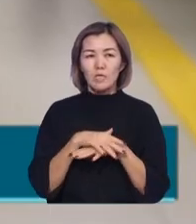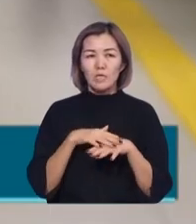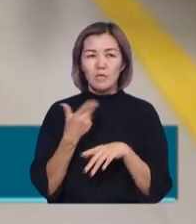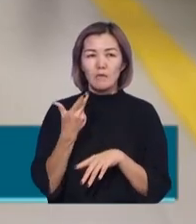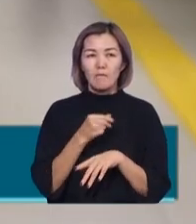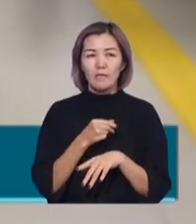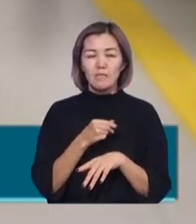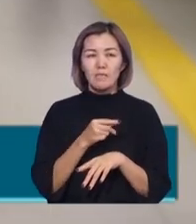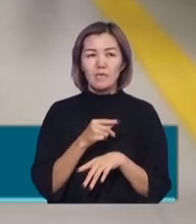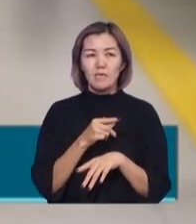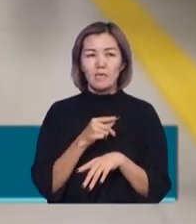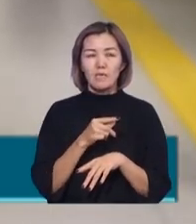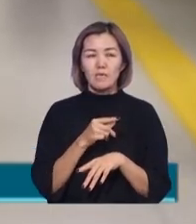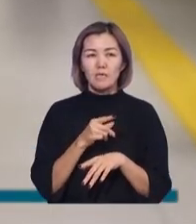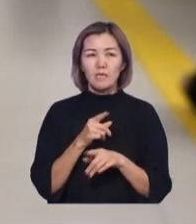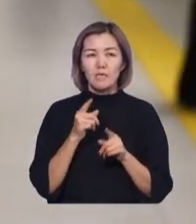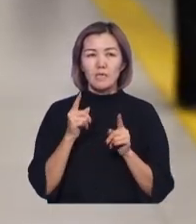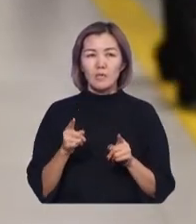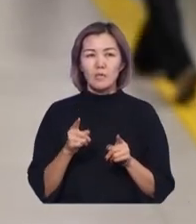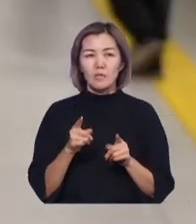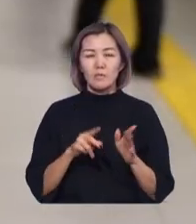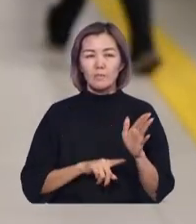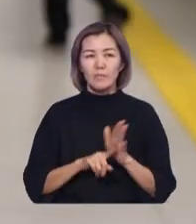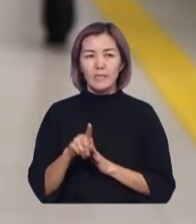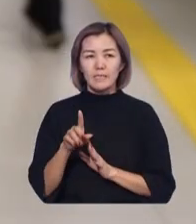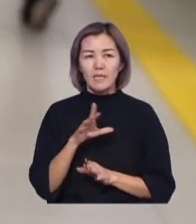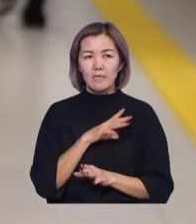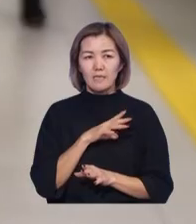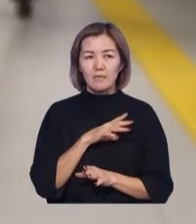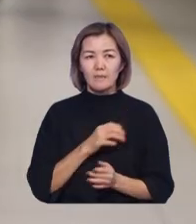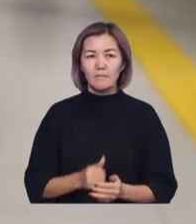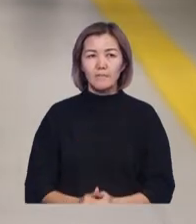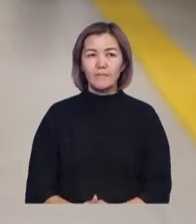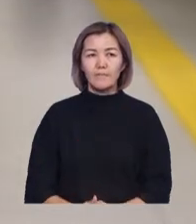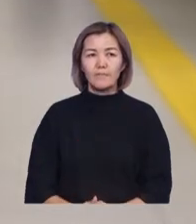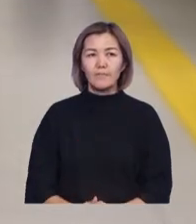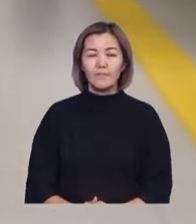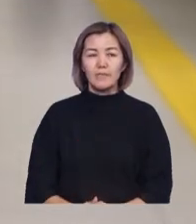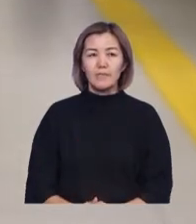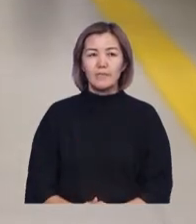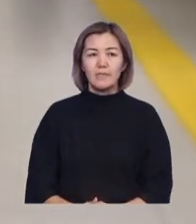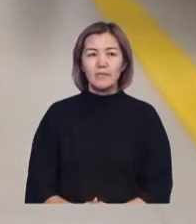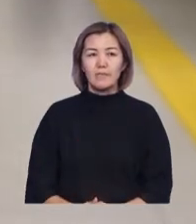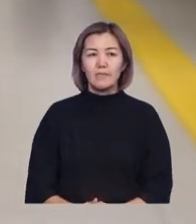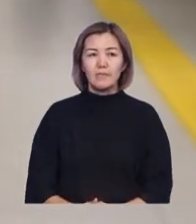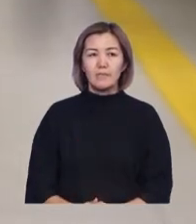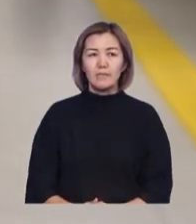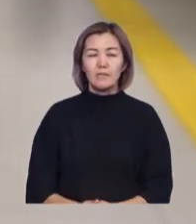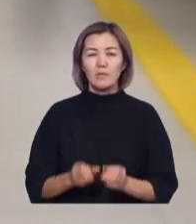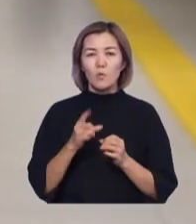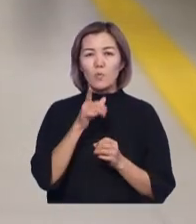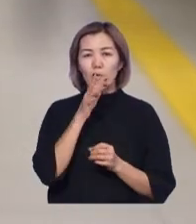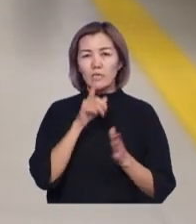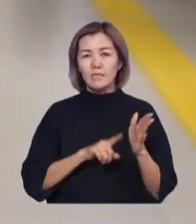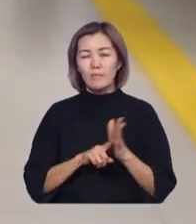вакцинация егу күнтізбесіне адам папилломасына қарсы вакцинация жүргізу енгізілді. Оның ішінде жаңағы 11 жастан